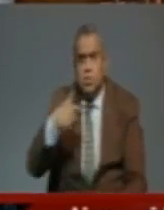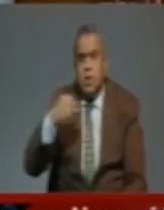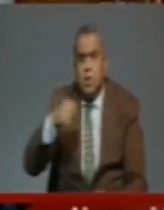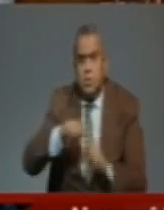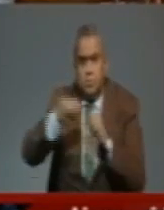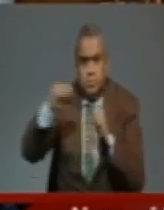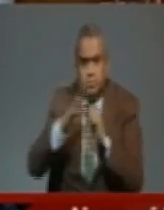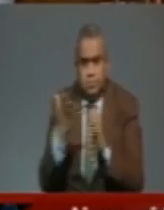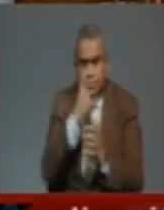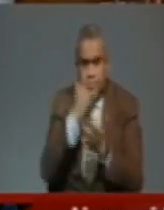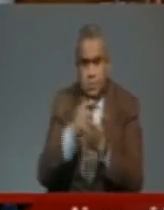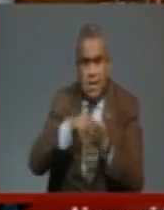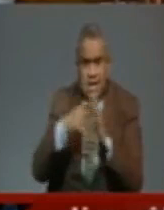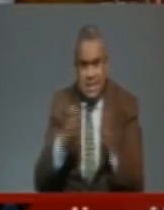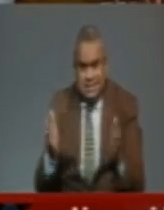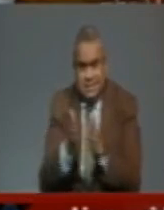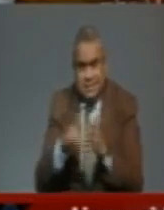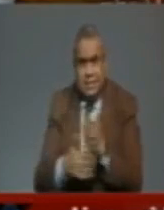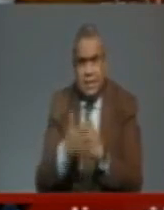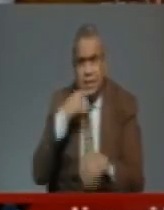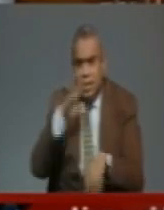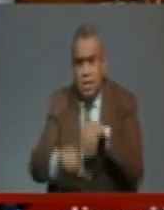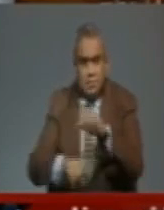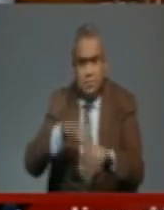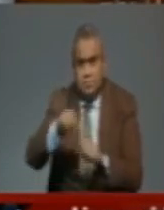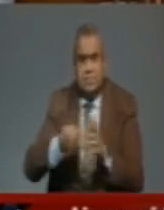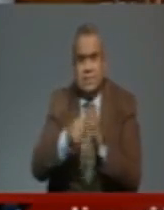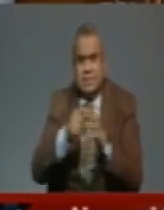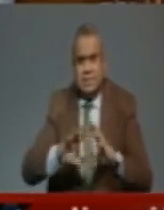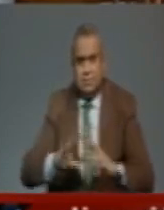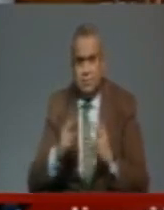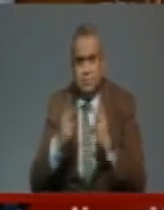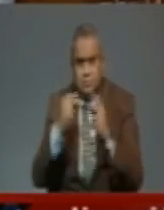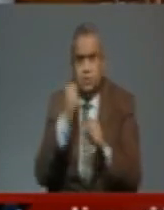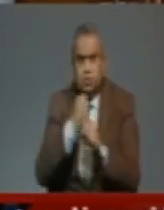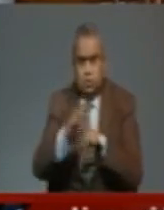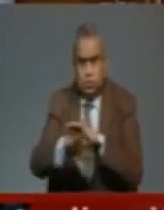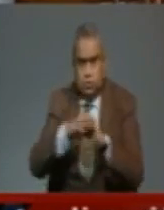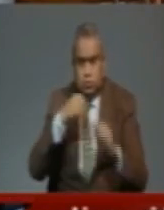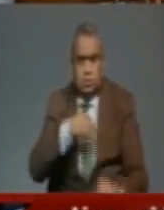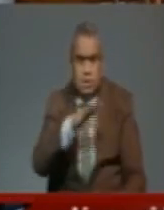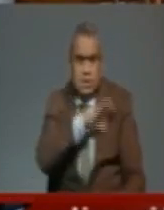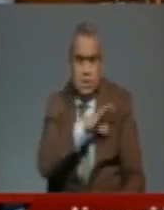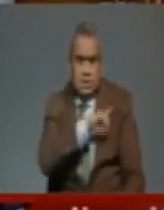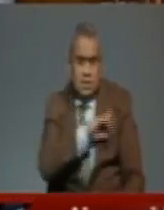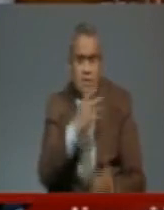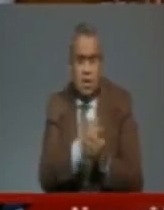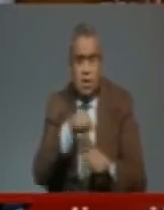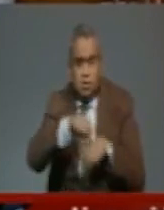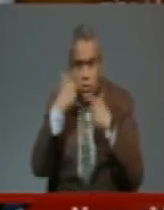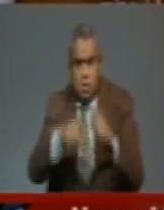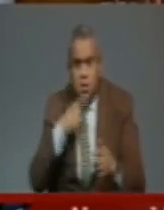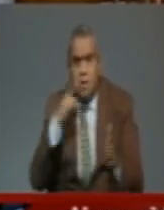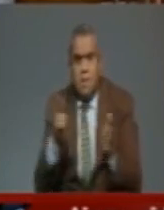مزنوقه في اي حته بقدر اخدها ونقدر نعمل فيها نشاط يعظم الشغل المينا محطة طحية